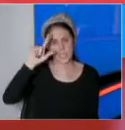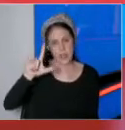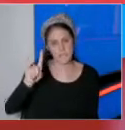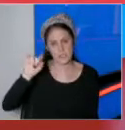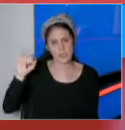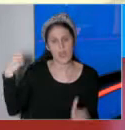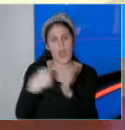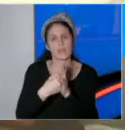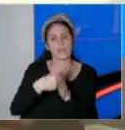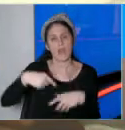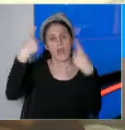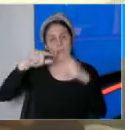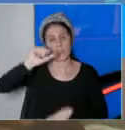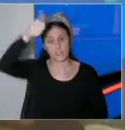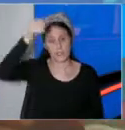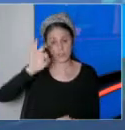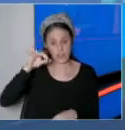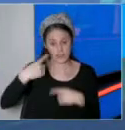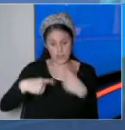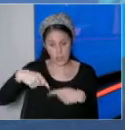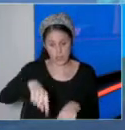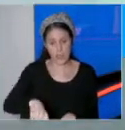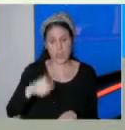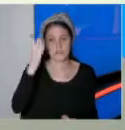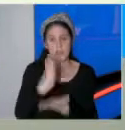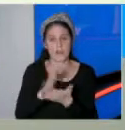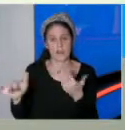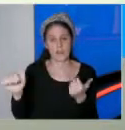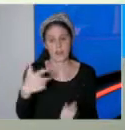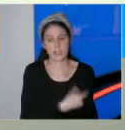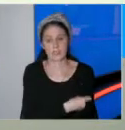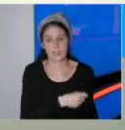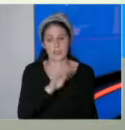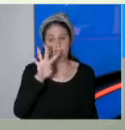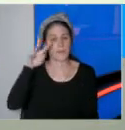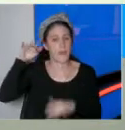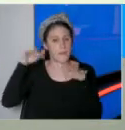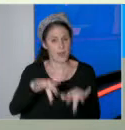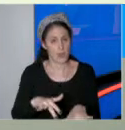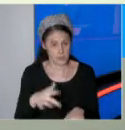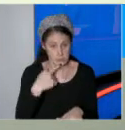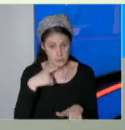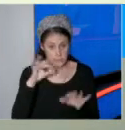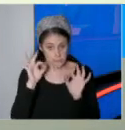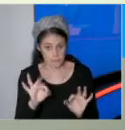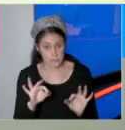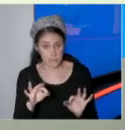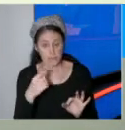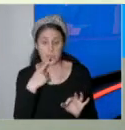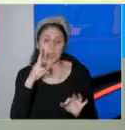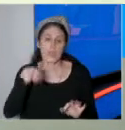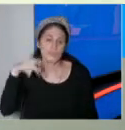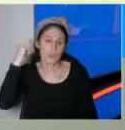הרבע הראשון של השנה אנחנו כבר נחסן בין 3-4 מיליון ישראלים, זה ריאלי? כן, יניר, תראה, יש תיאוריה ויש מעשה.